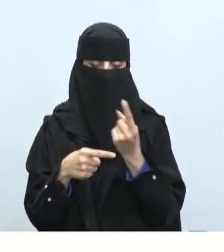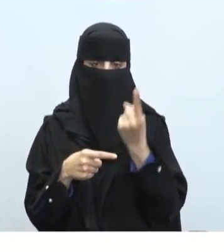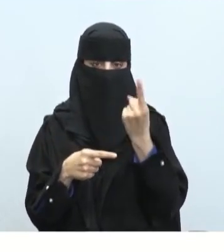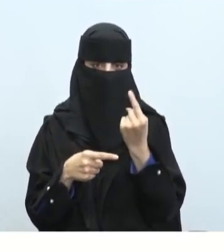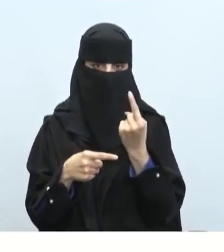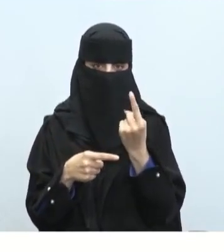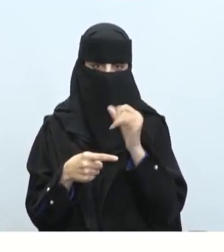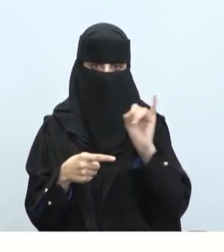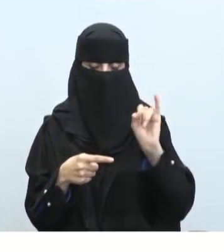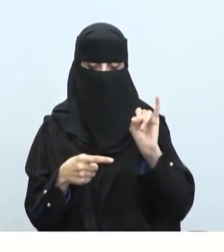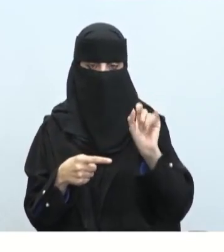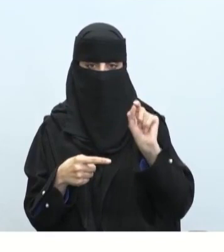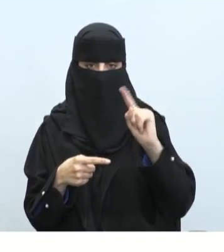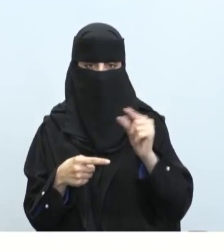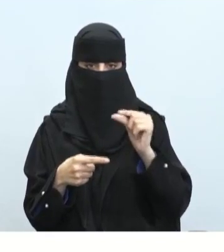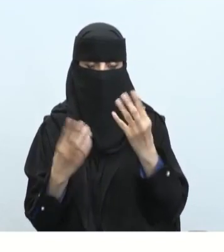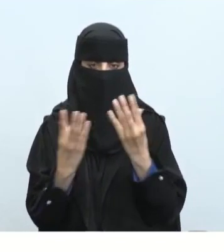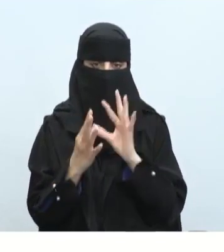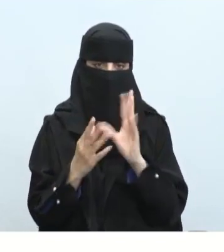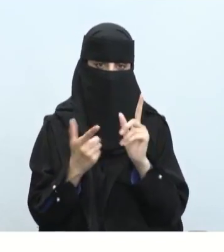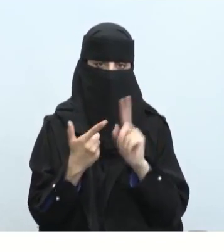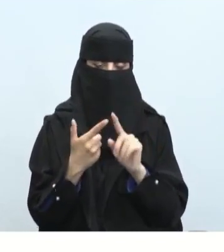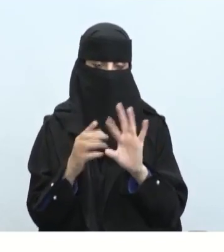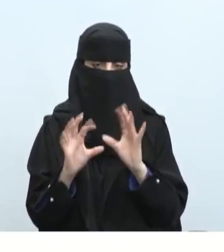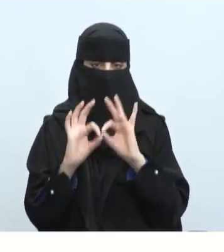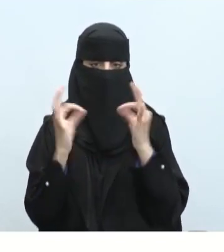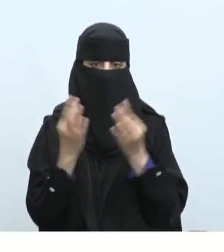وتكون مع المفرد وجمع التكسير